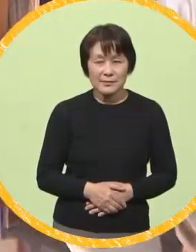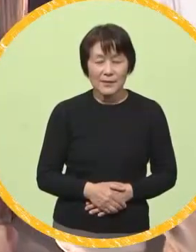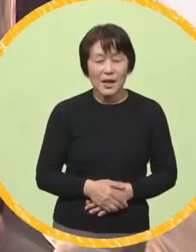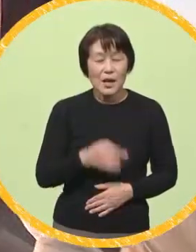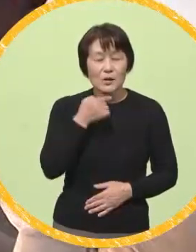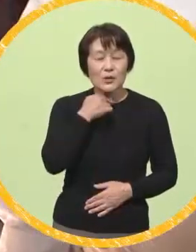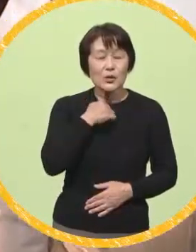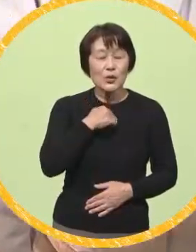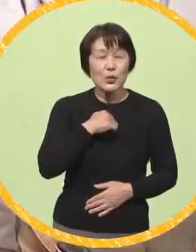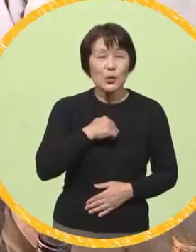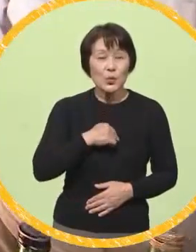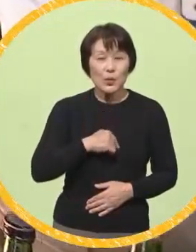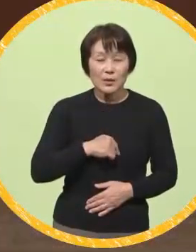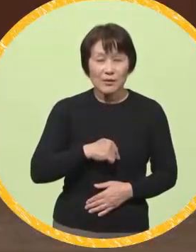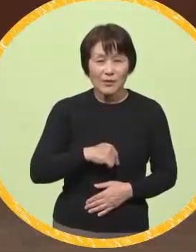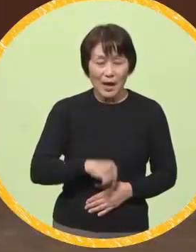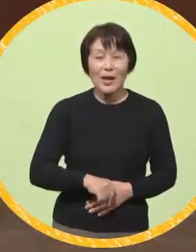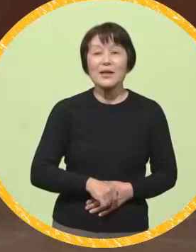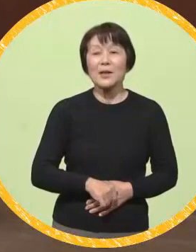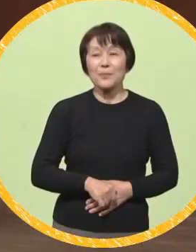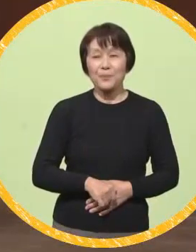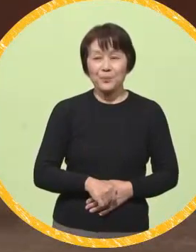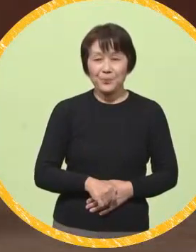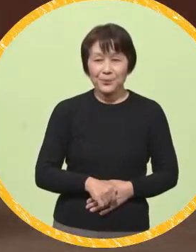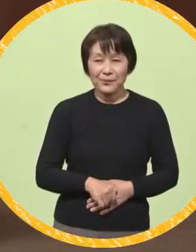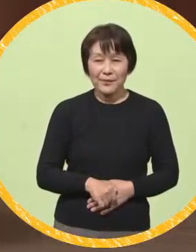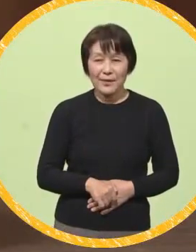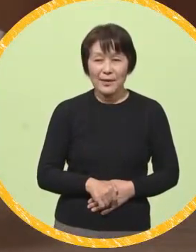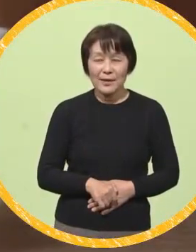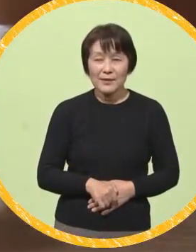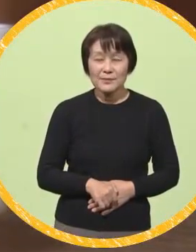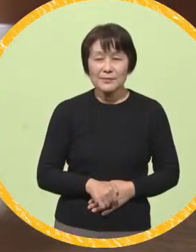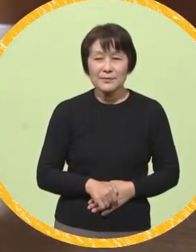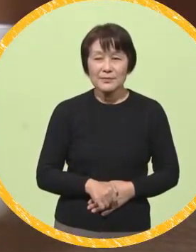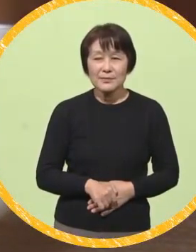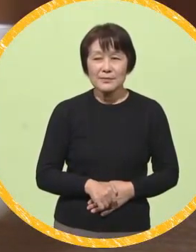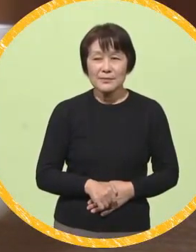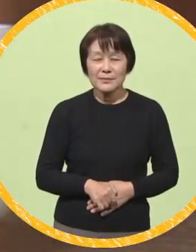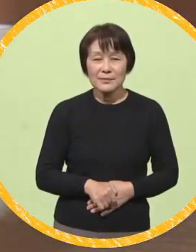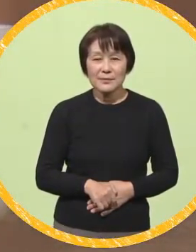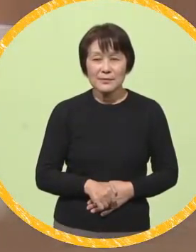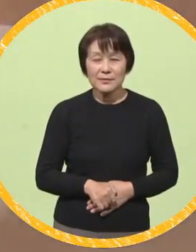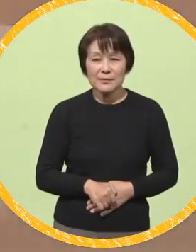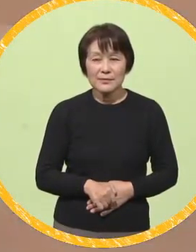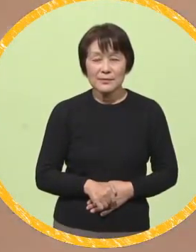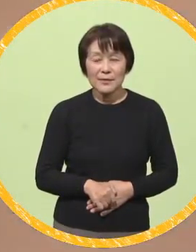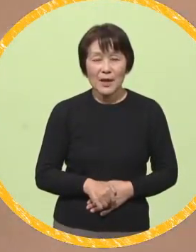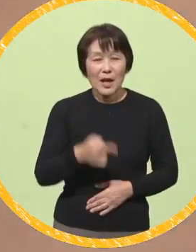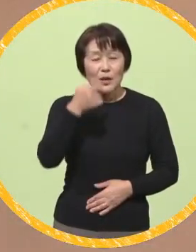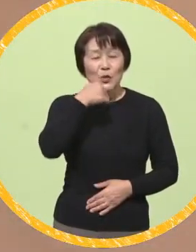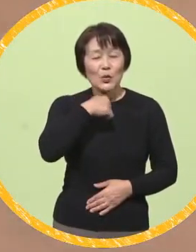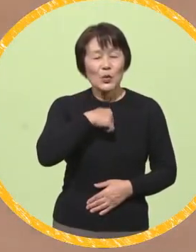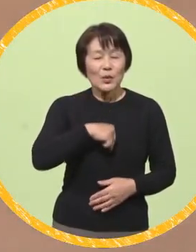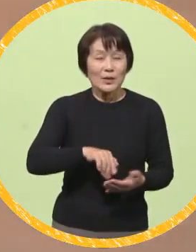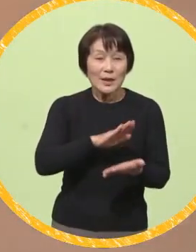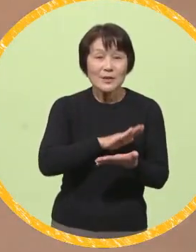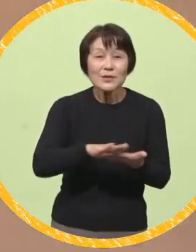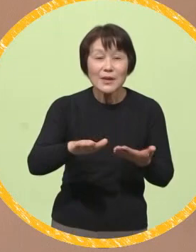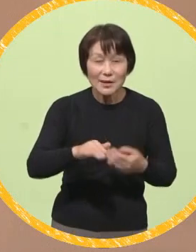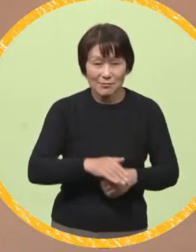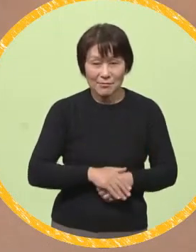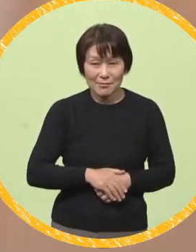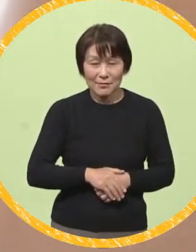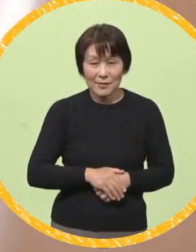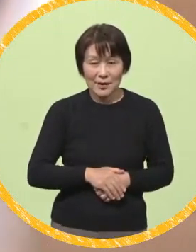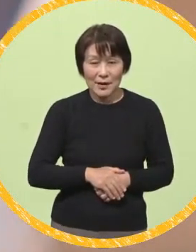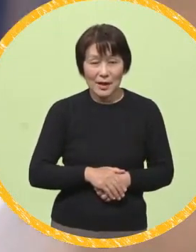スーッと入ってきますね、喉元にスーッと。あ、すごい、すっきりとしてて本当に